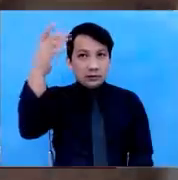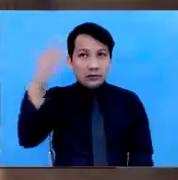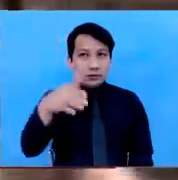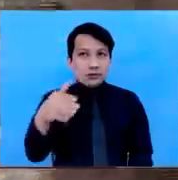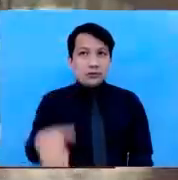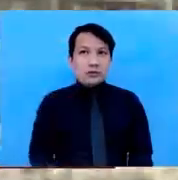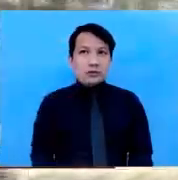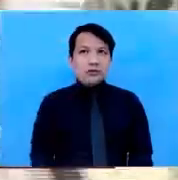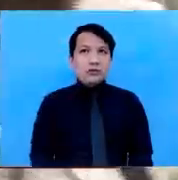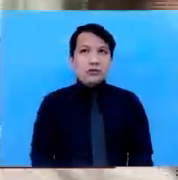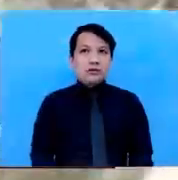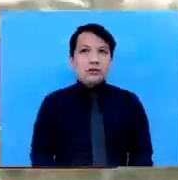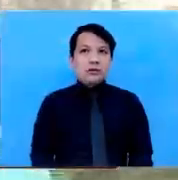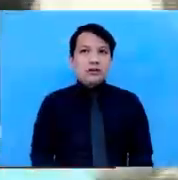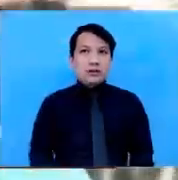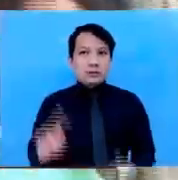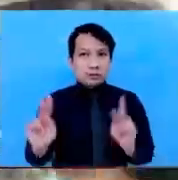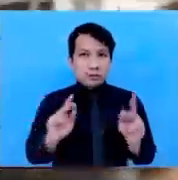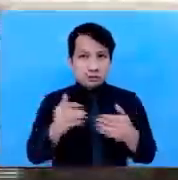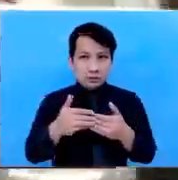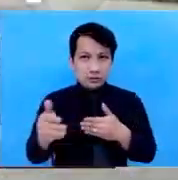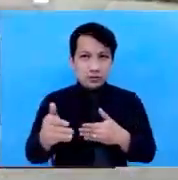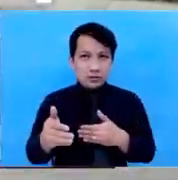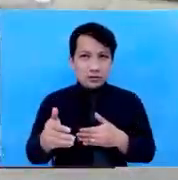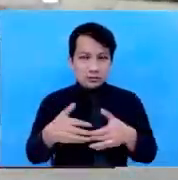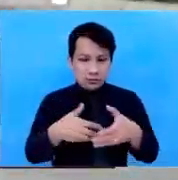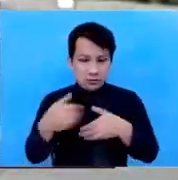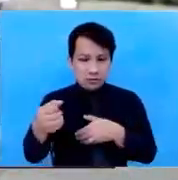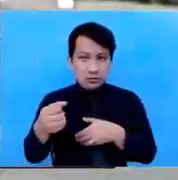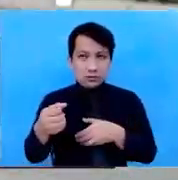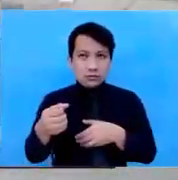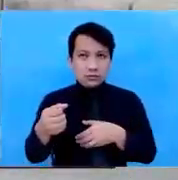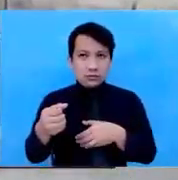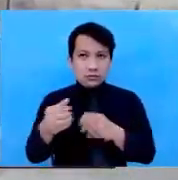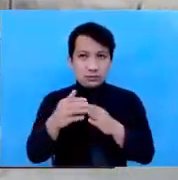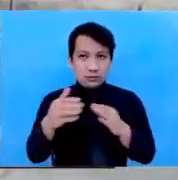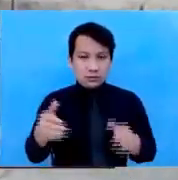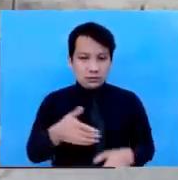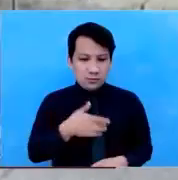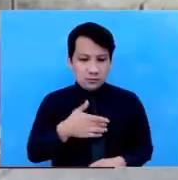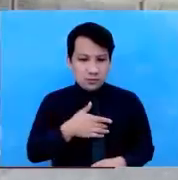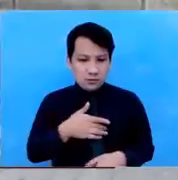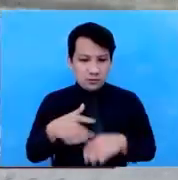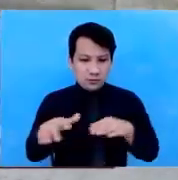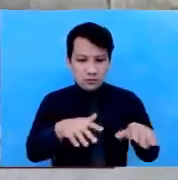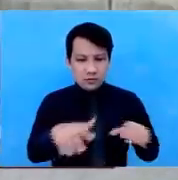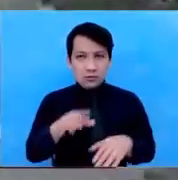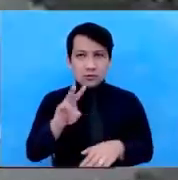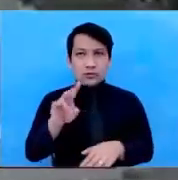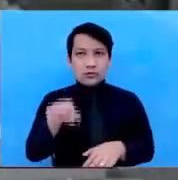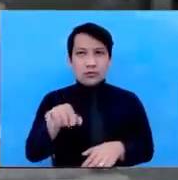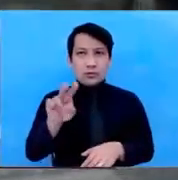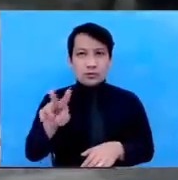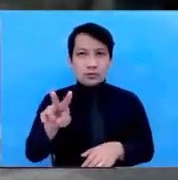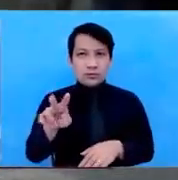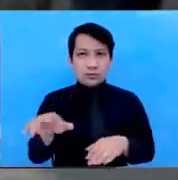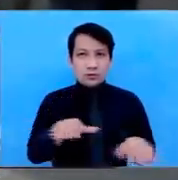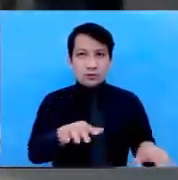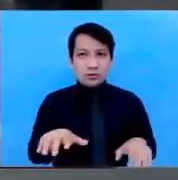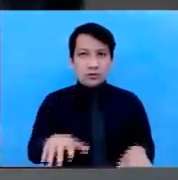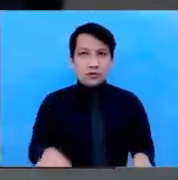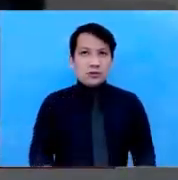Kaya naman ang mga residente, nagsilabasa ng mga gusali nang maramdaman ng magnitude 7.7 na lindol.